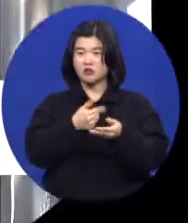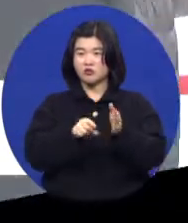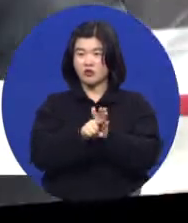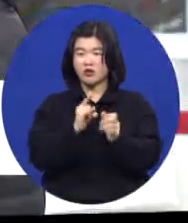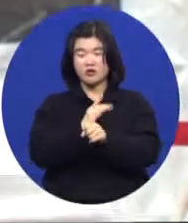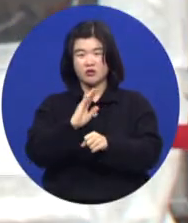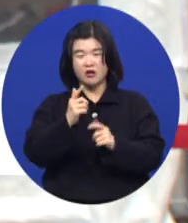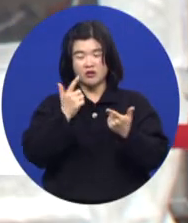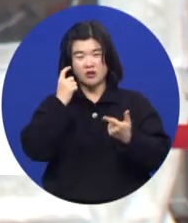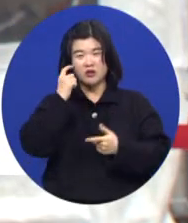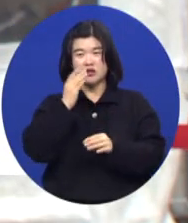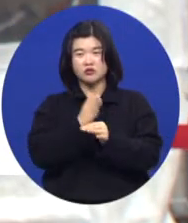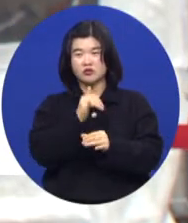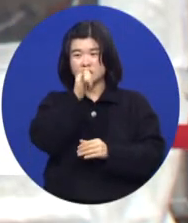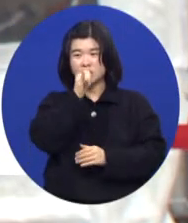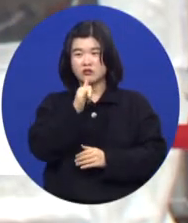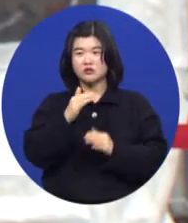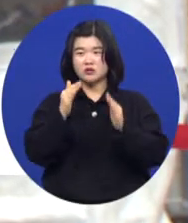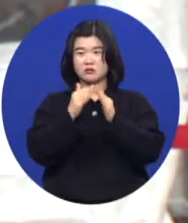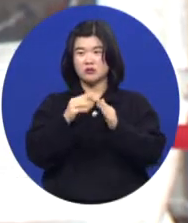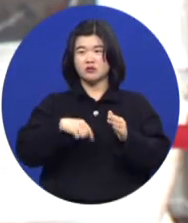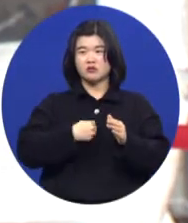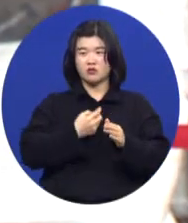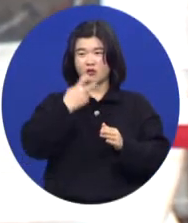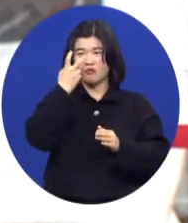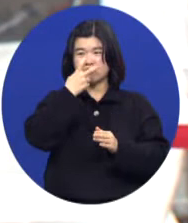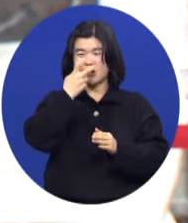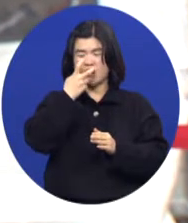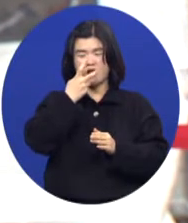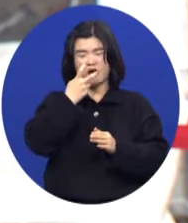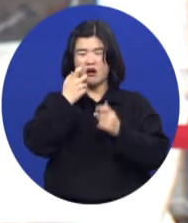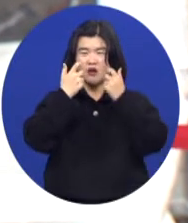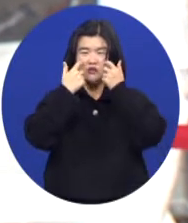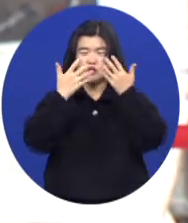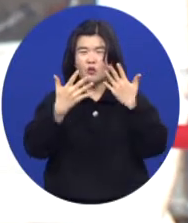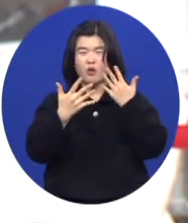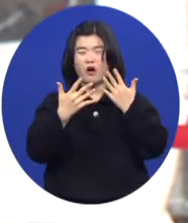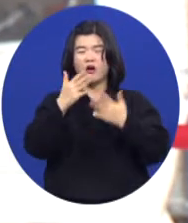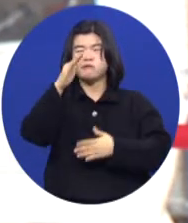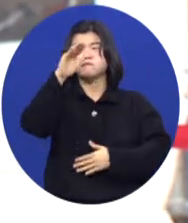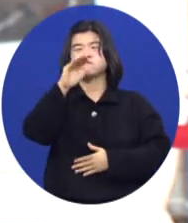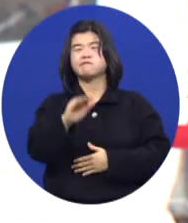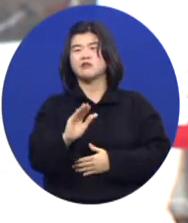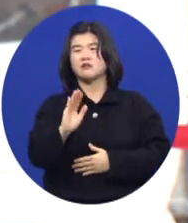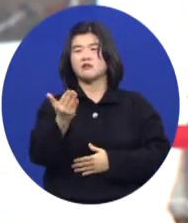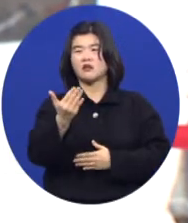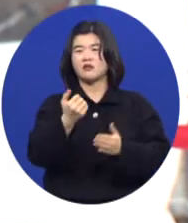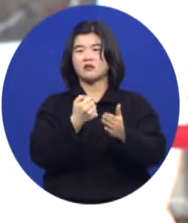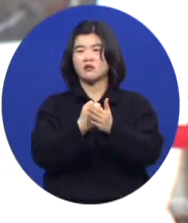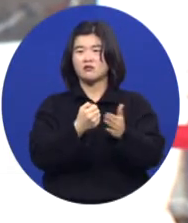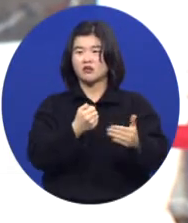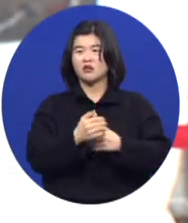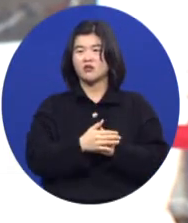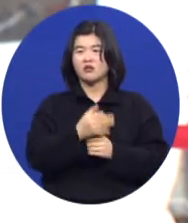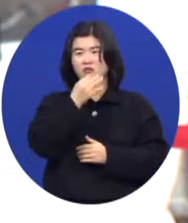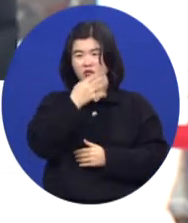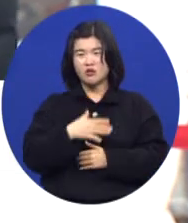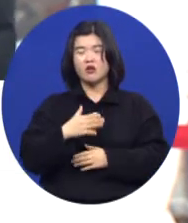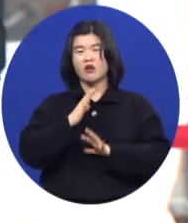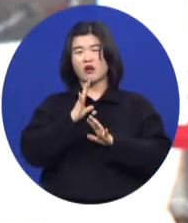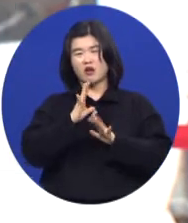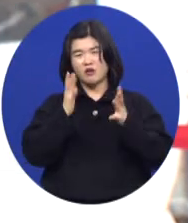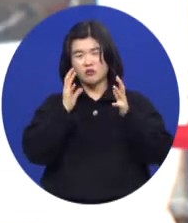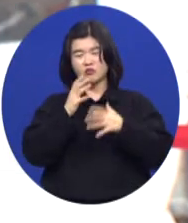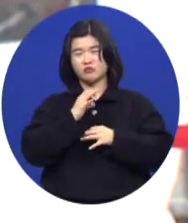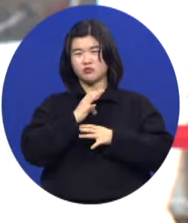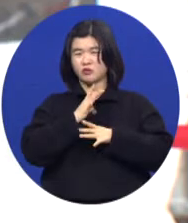싶습니다. 집에서는 자가 키트는 키트 자체가 정확성이 그렇게 없다고 하더라고요.